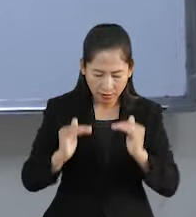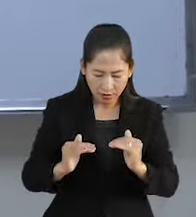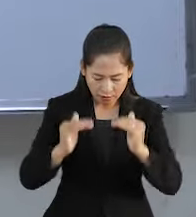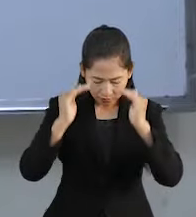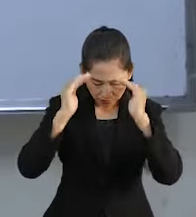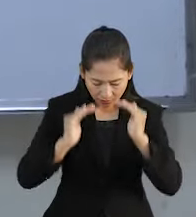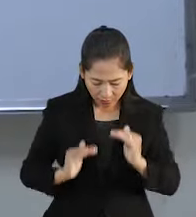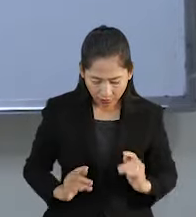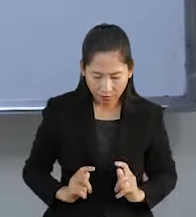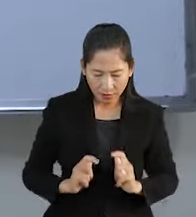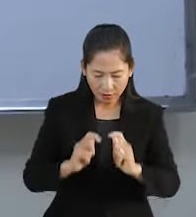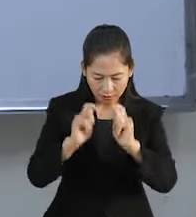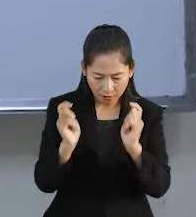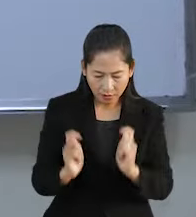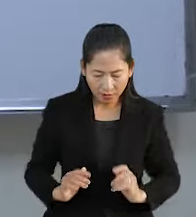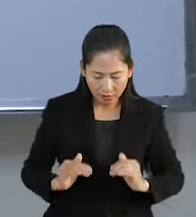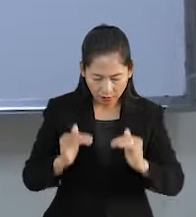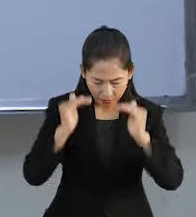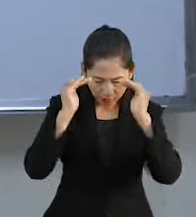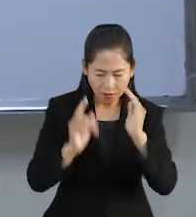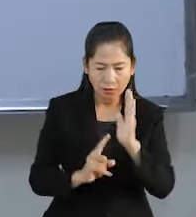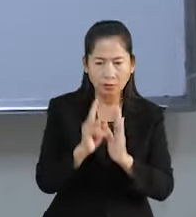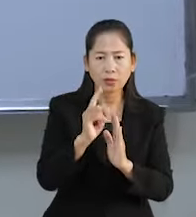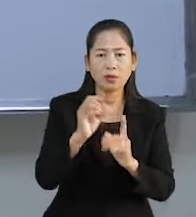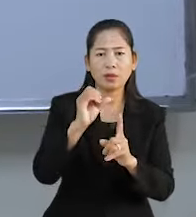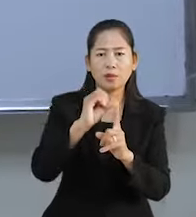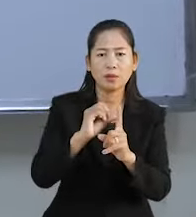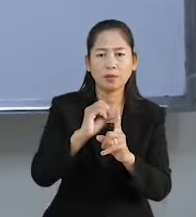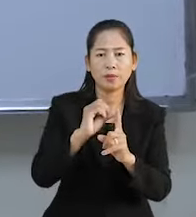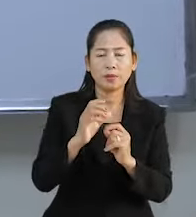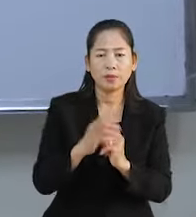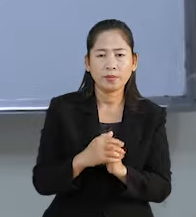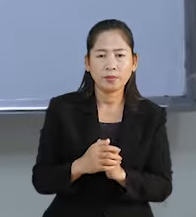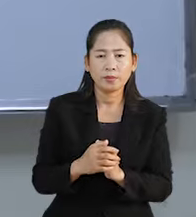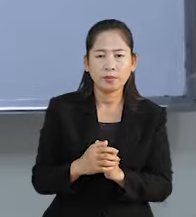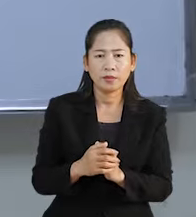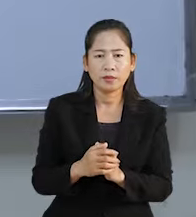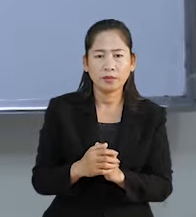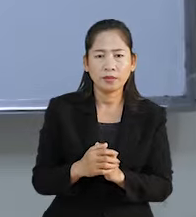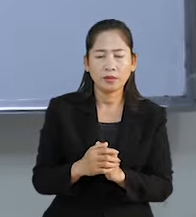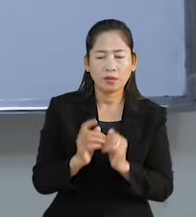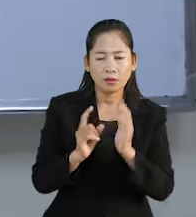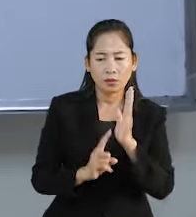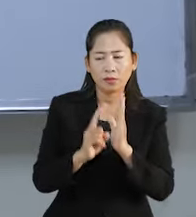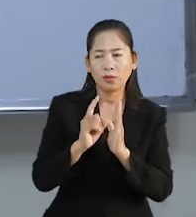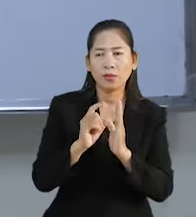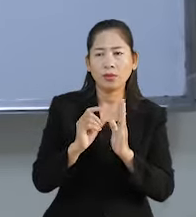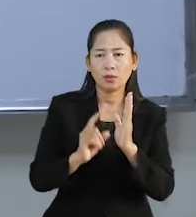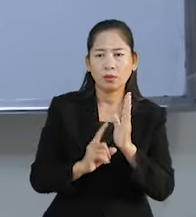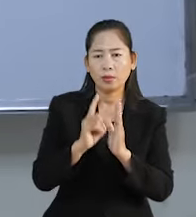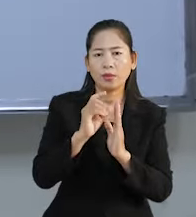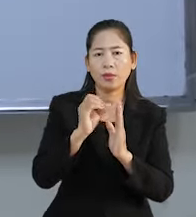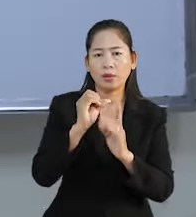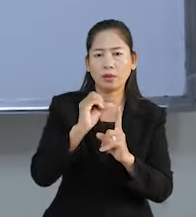ចាកម្ពស់ខ្ពស់ល្មមមែនទេចាកម្ពស់ខ្ពស់ល្មម